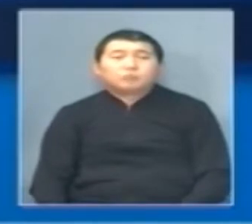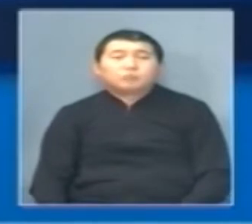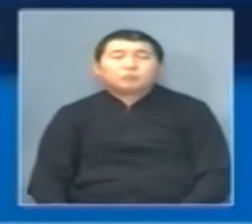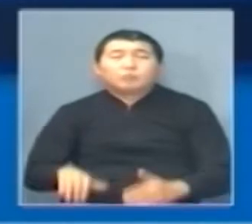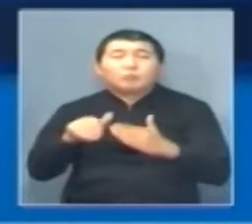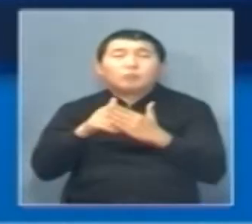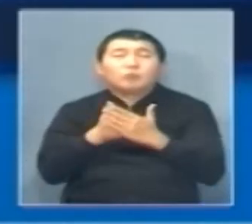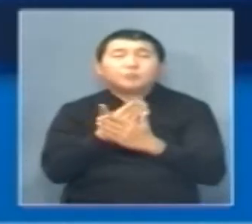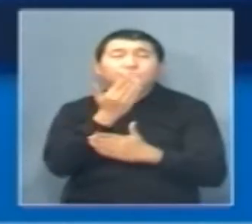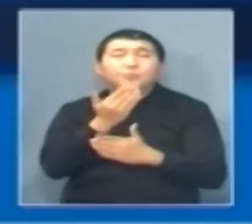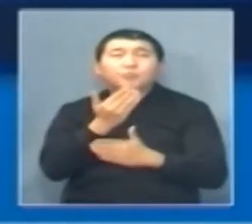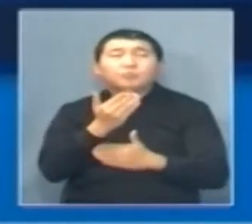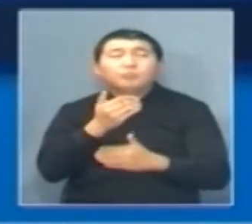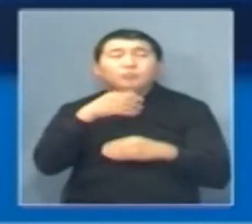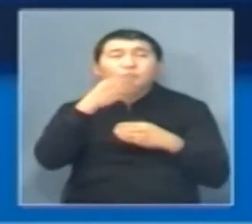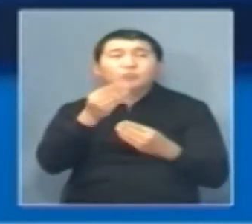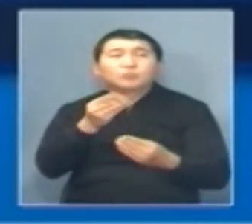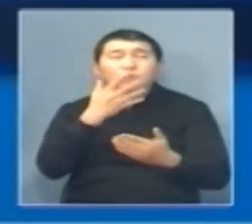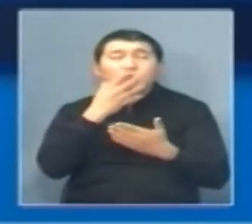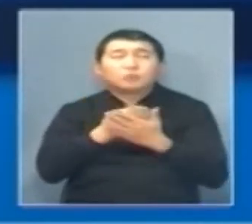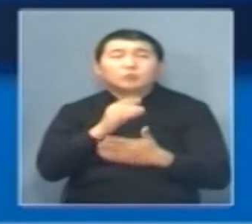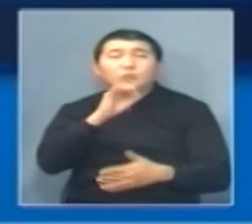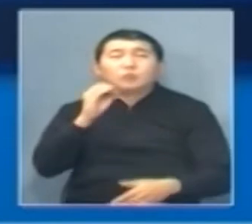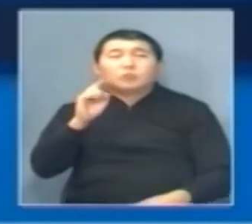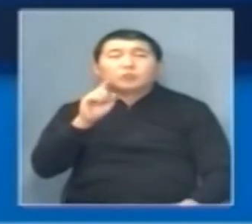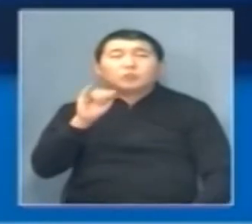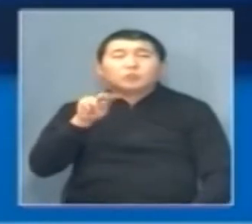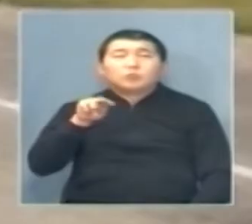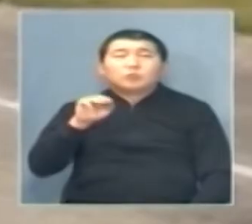Новые средства дают свои результаты, говорят правоохранители.